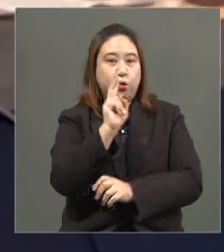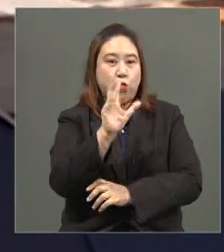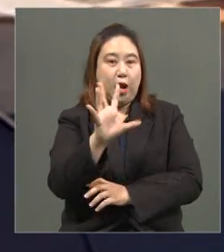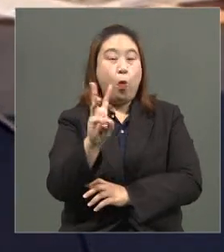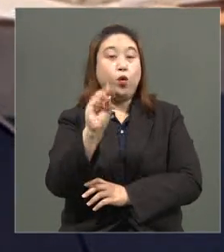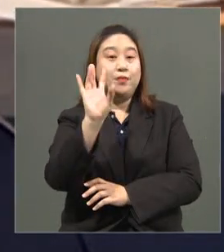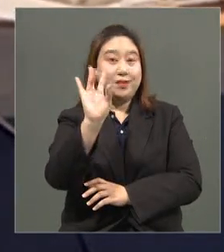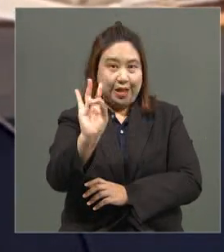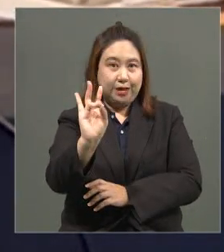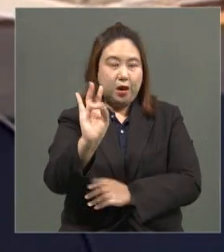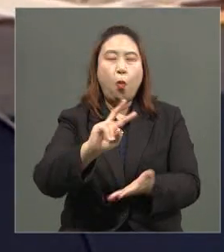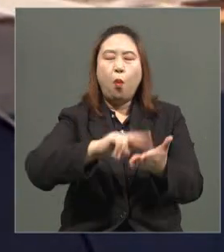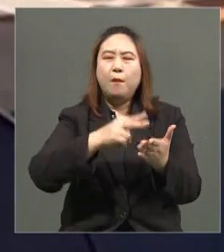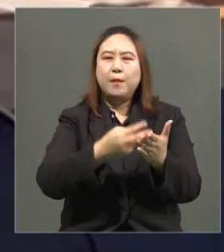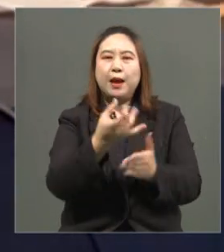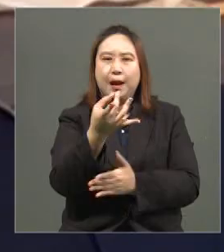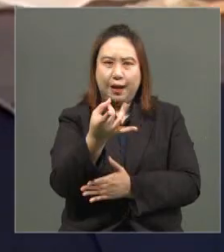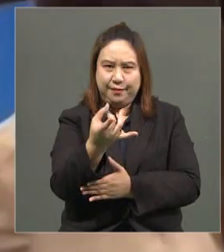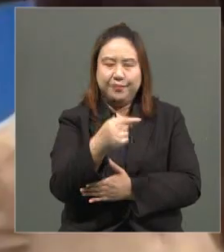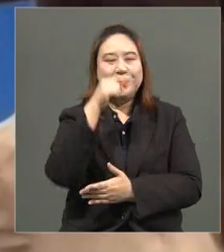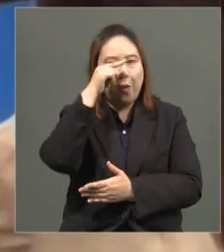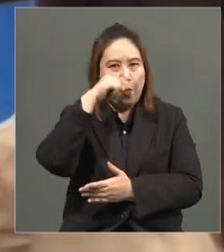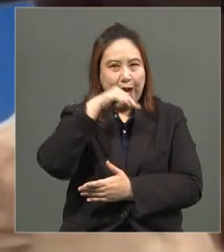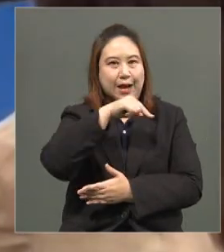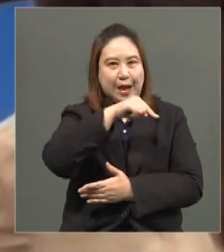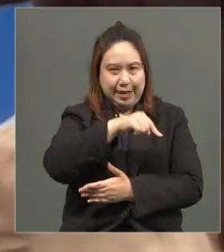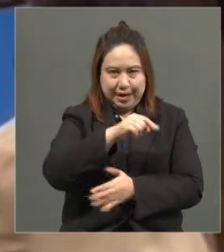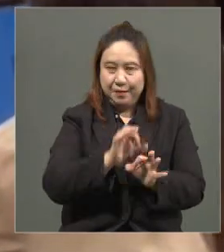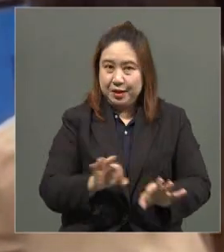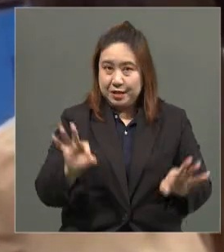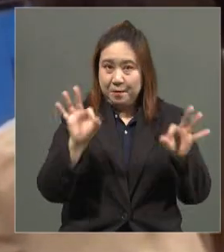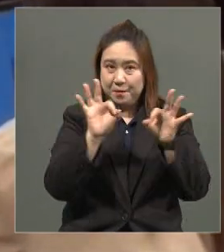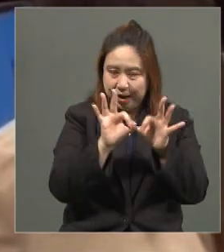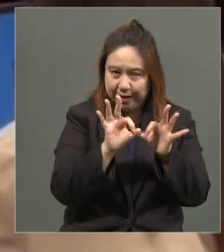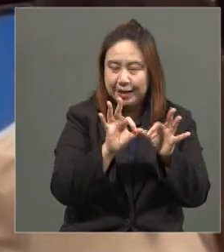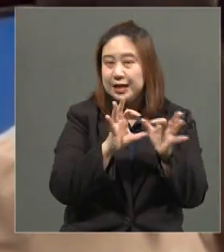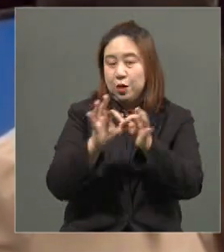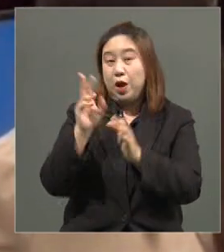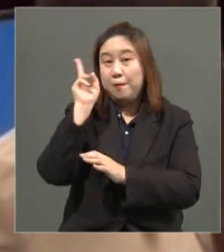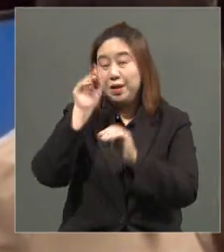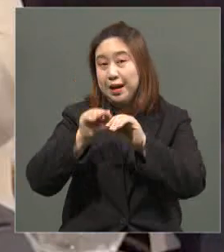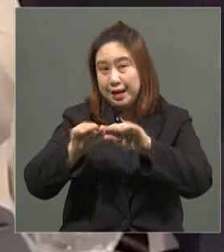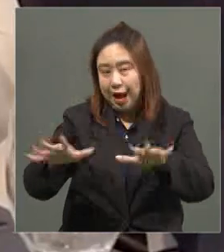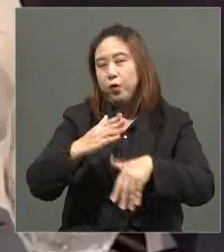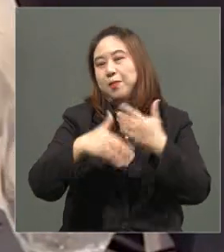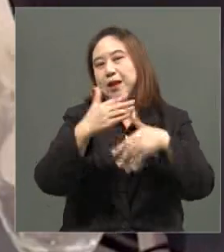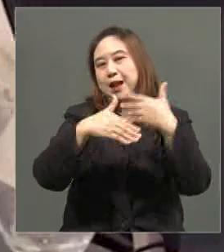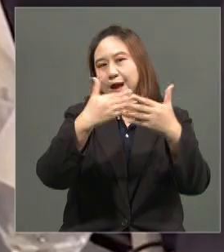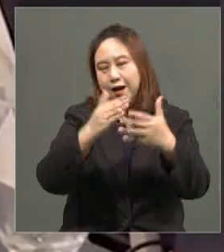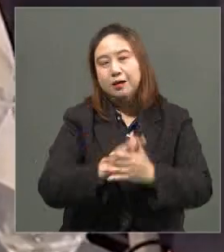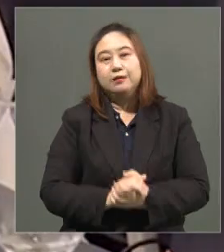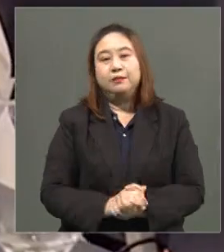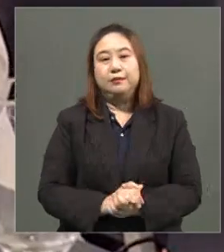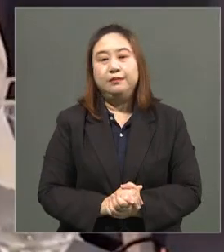ซึ่งก็แสดงถึงบทบาทสำคัญของไทยในเวทีระดับภูมิภาคและนานาชาติในการพัฒนาการสื่อสารอย่างมี